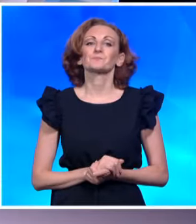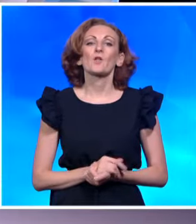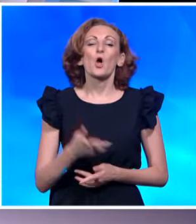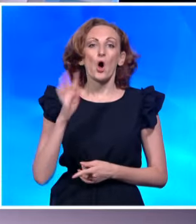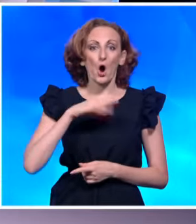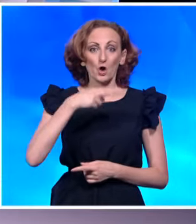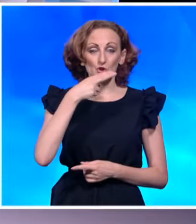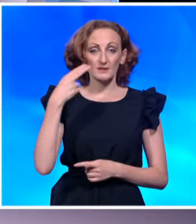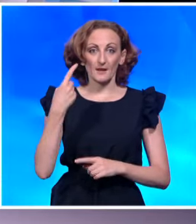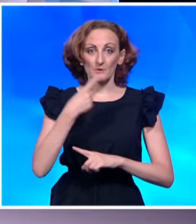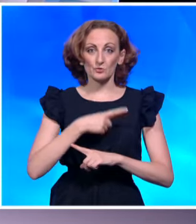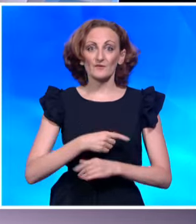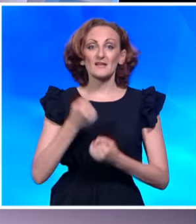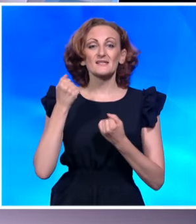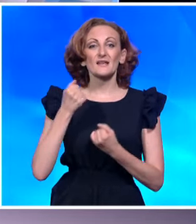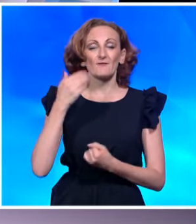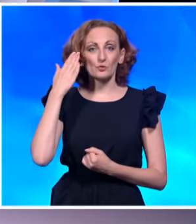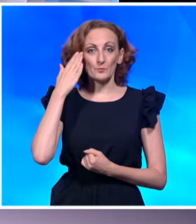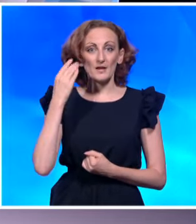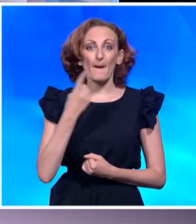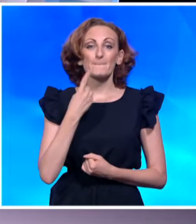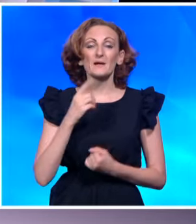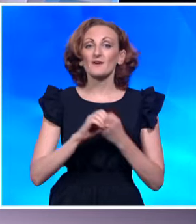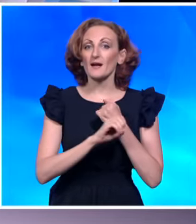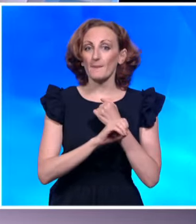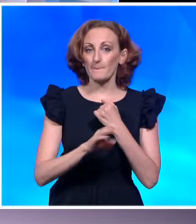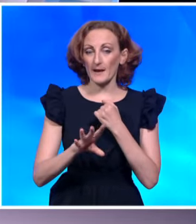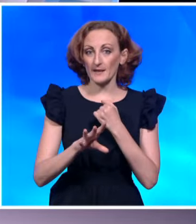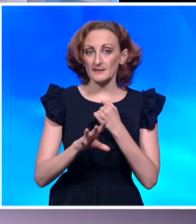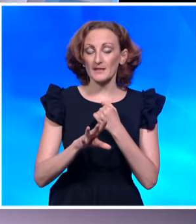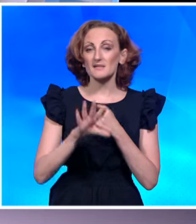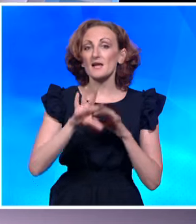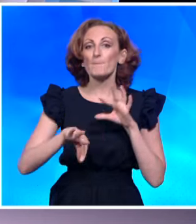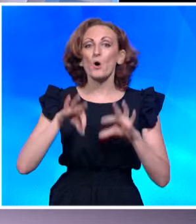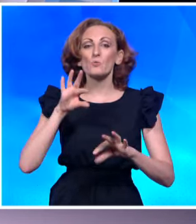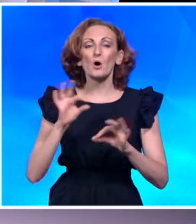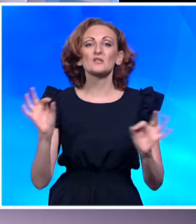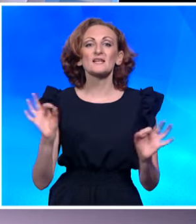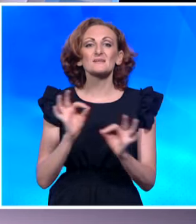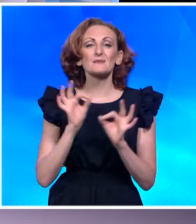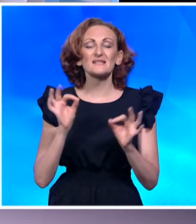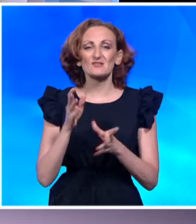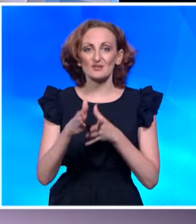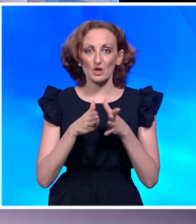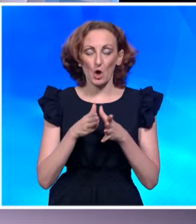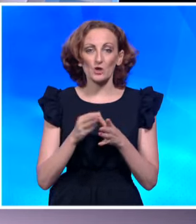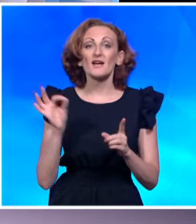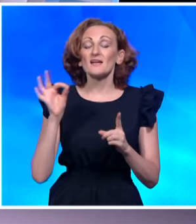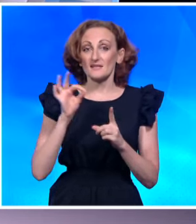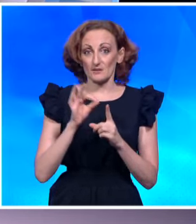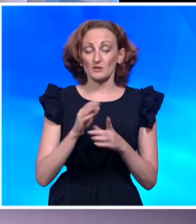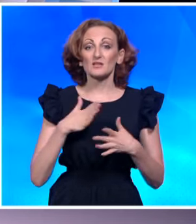И още теми от деня. Здравното министерство спърва кампания за подбор на специализанти. Целта е осигуряване на достатъчно